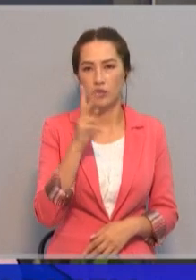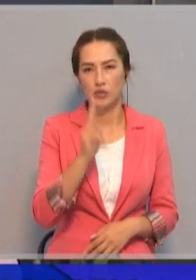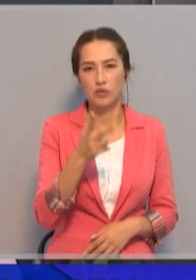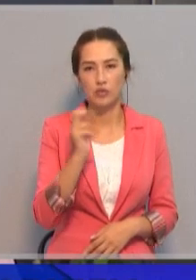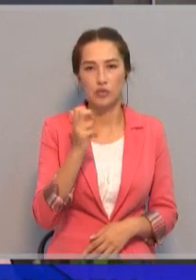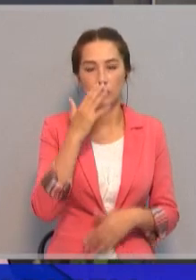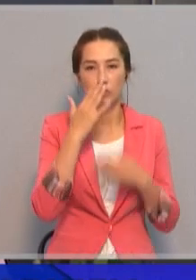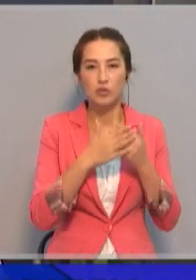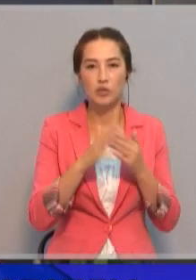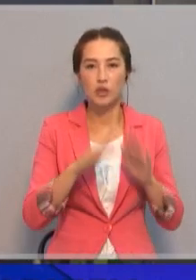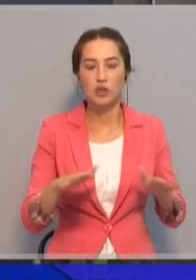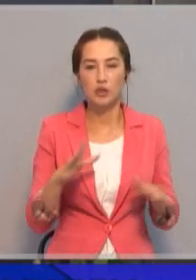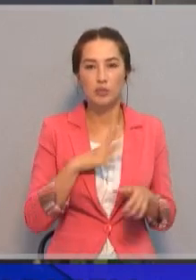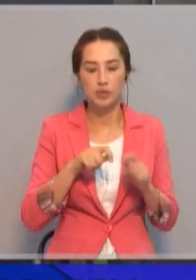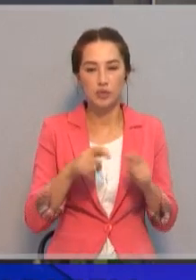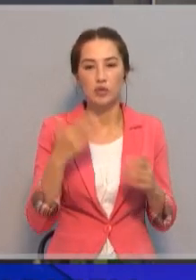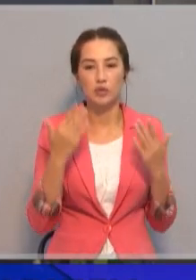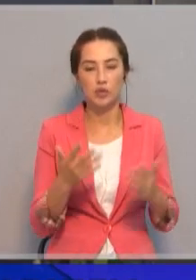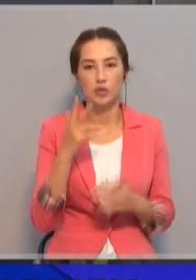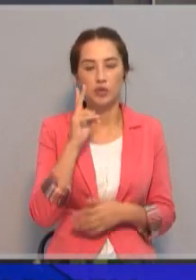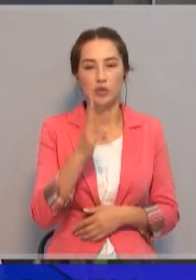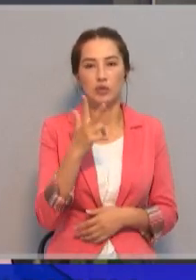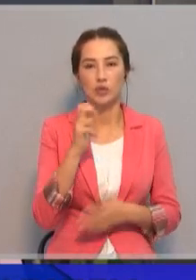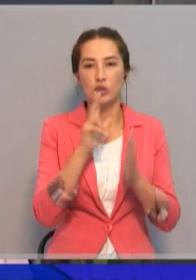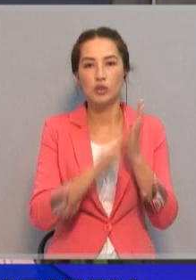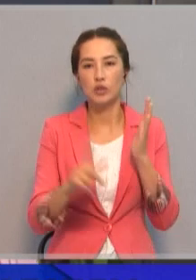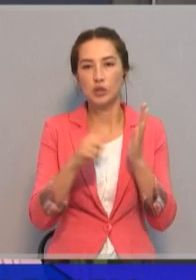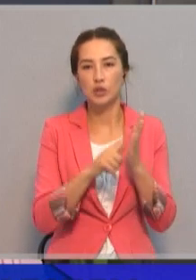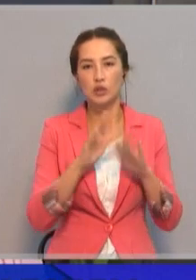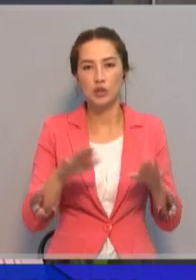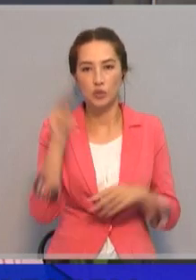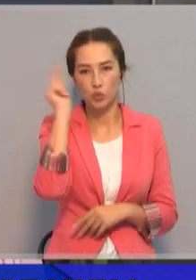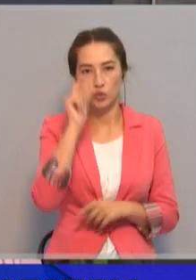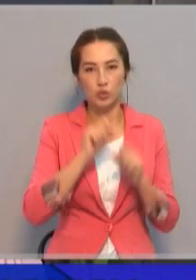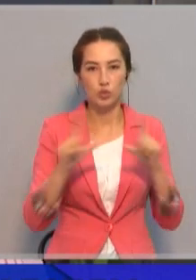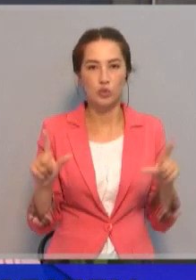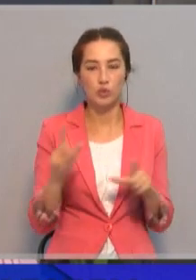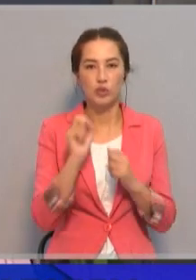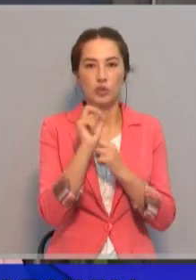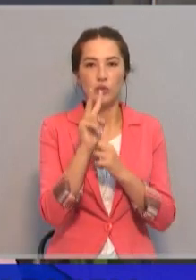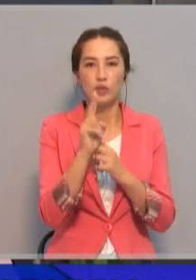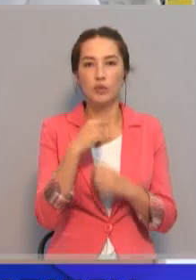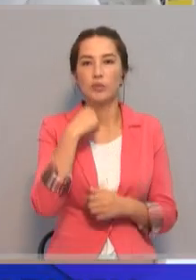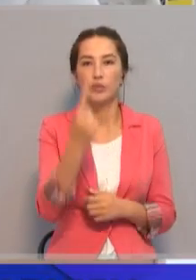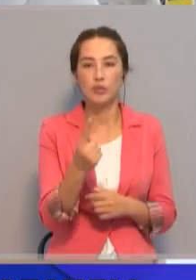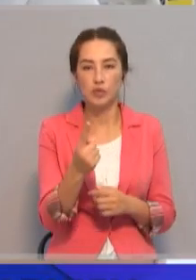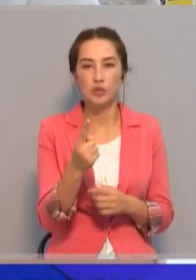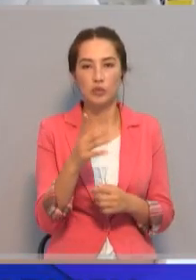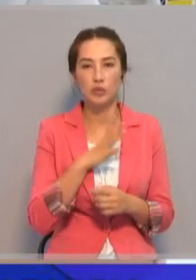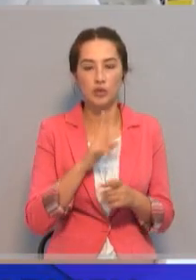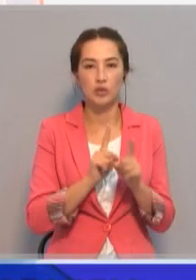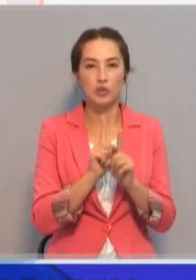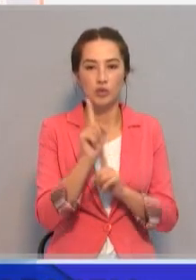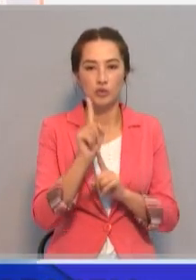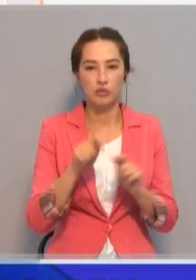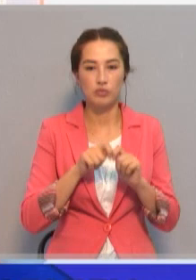2308 баламен ашылған болатын, қазіргі таңда 2887 бала бар. Білім алуда 12 бірінші сынып ашылды жаңадан. Сынып